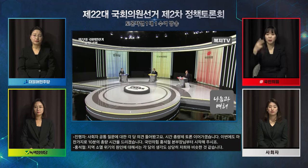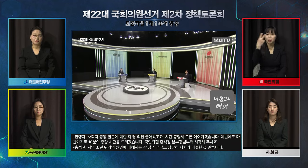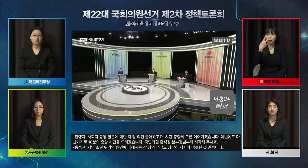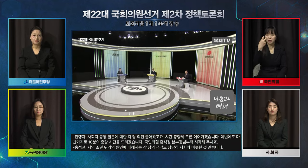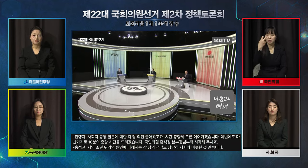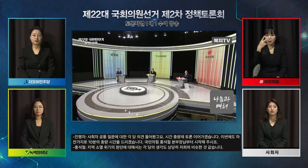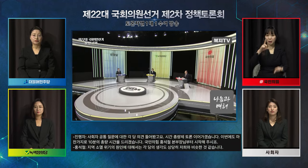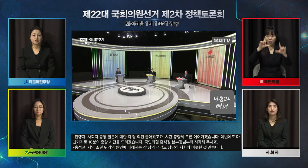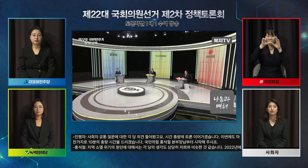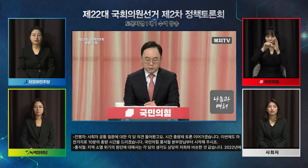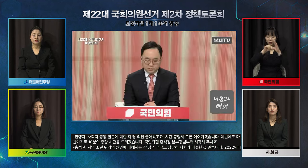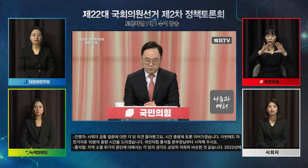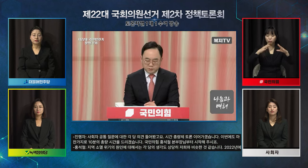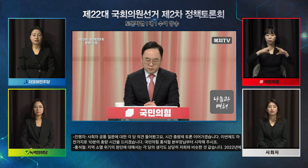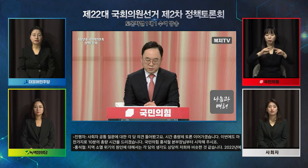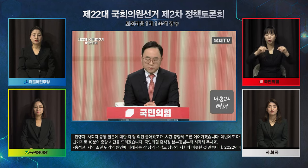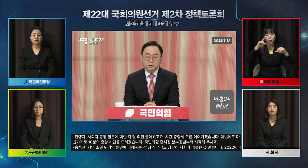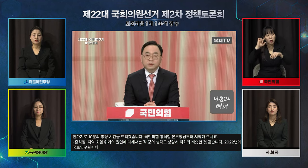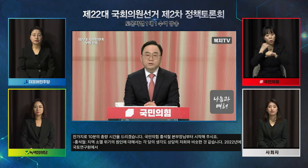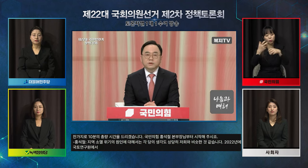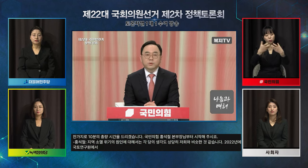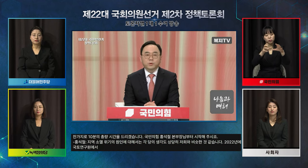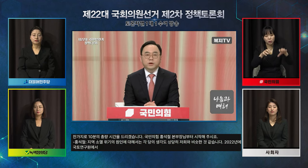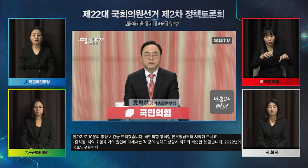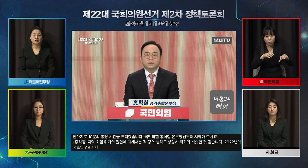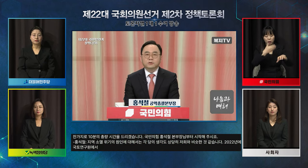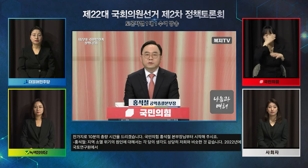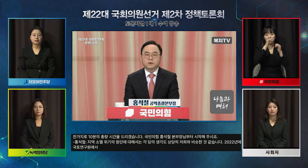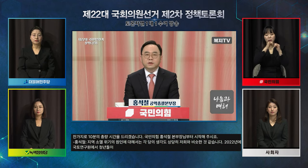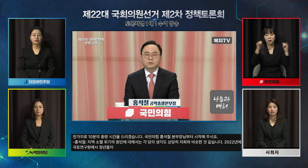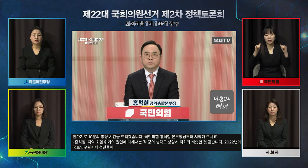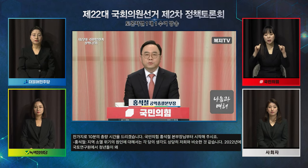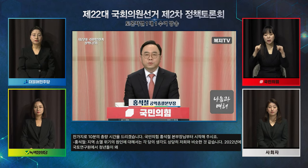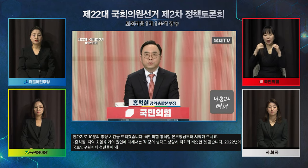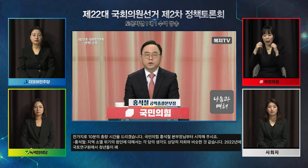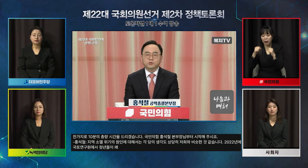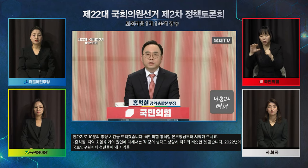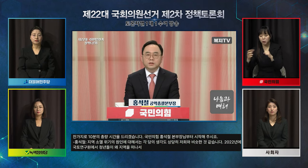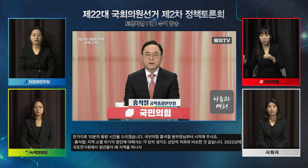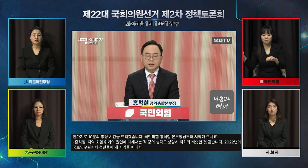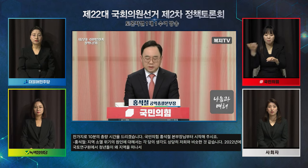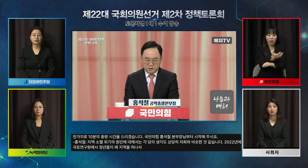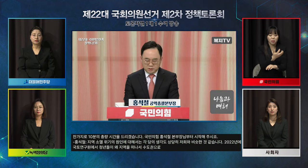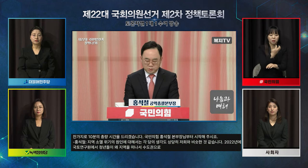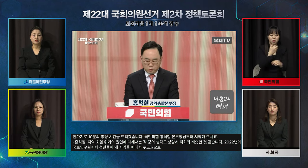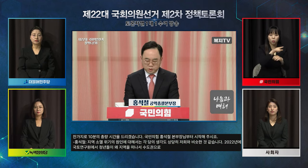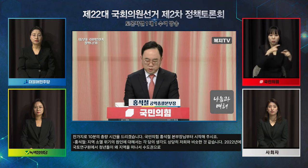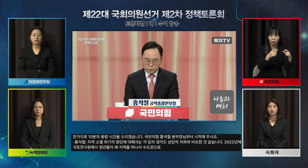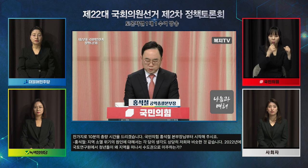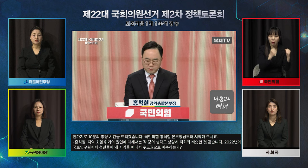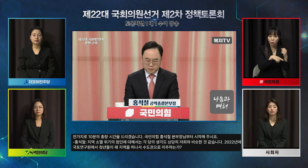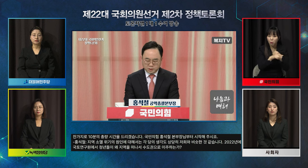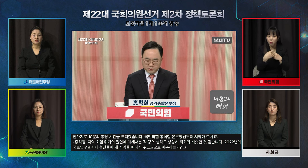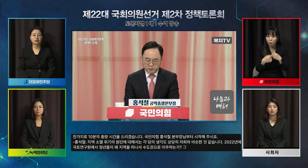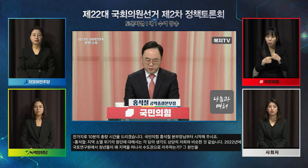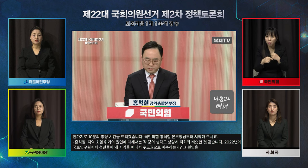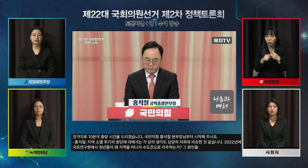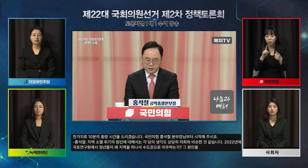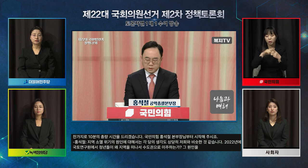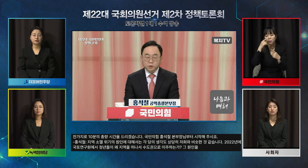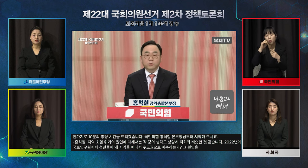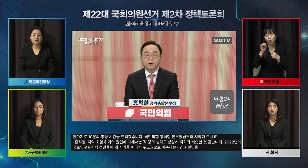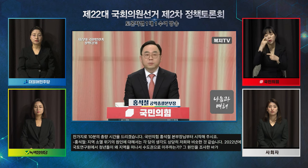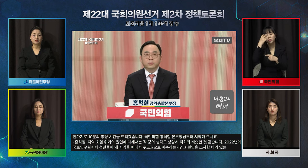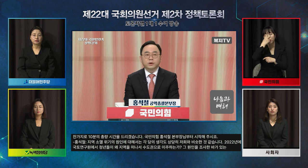2022년에 국토연구원에서 청년들이 왜 지역을 떠나서 수도권을 이주하는가 그 원인을 조사한 바가 있는데요.